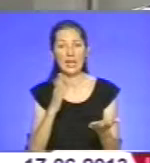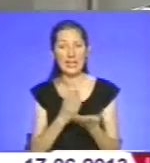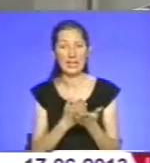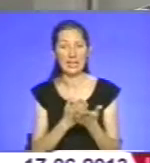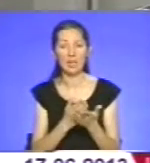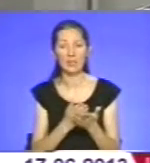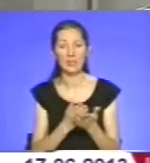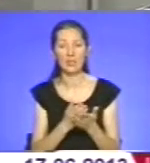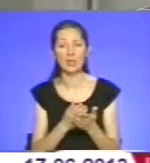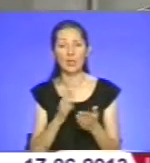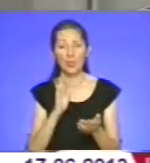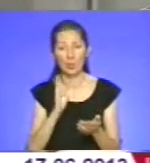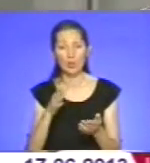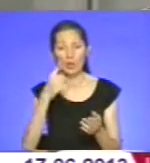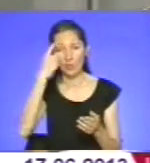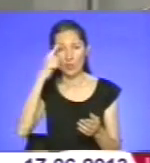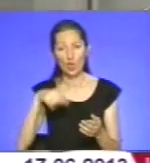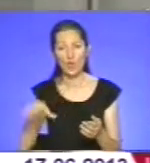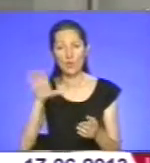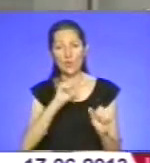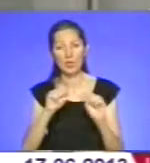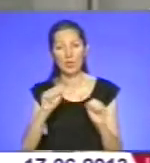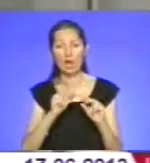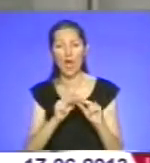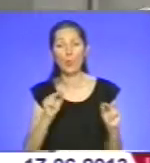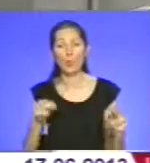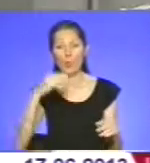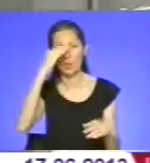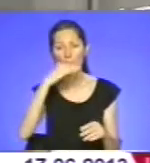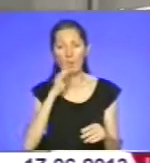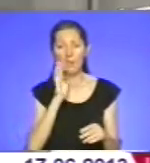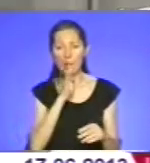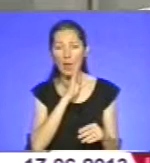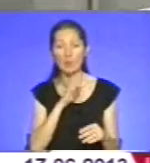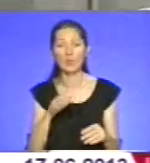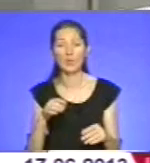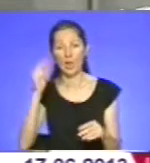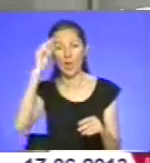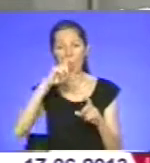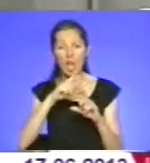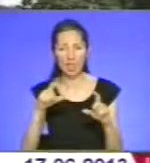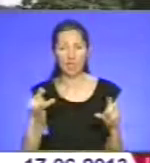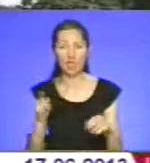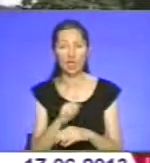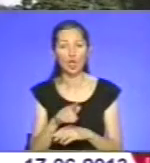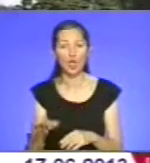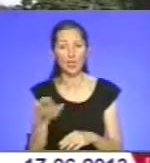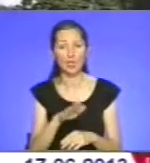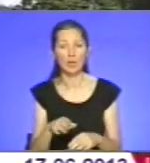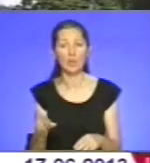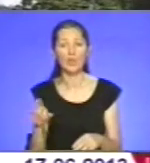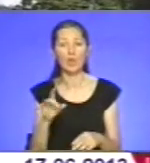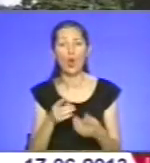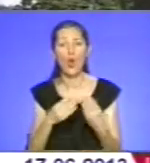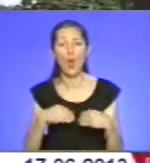відомо всім керівникам, учням, батькам загальноосвітніх закладів Тернопільщини. У родинному селі